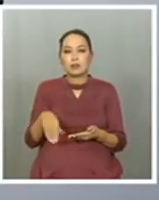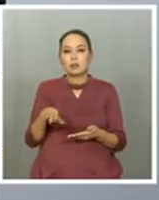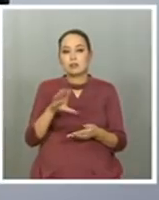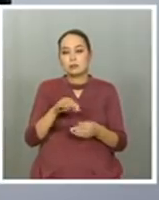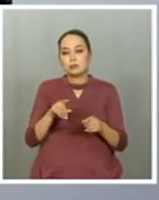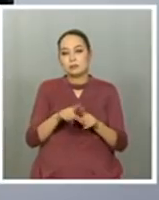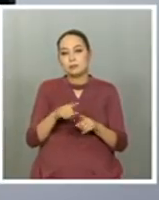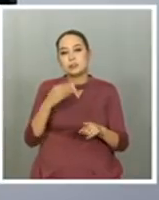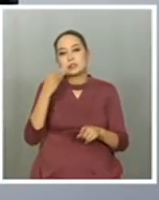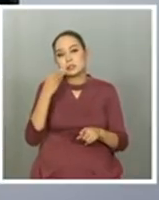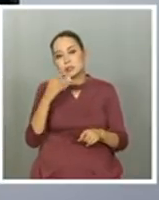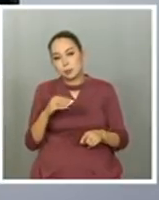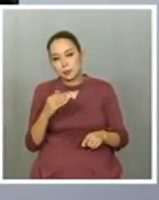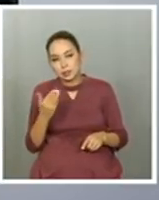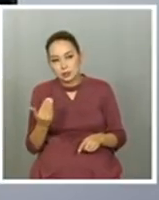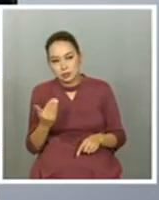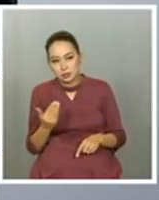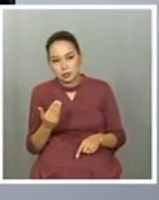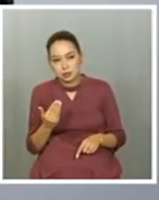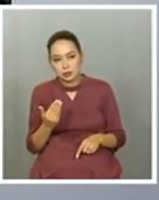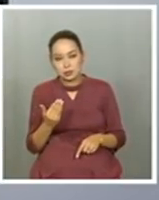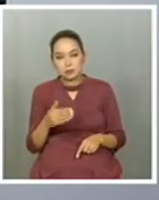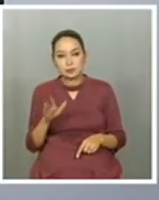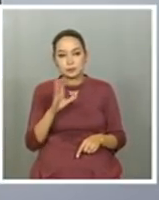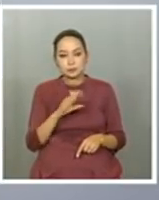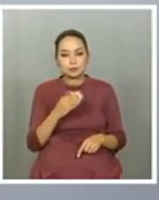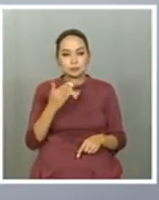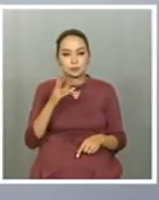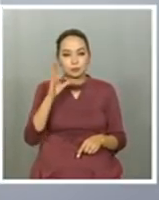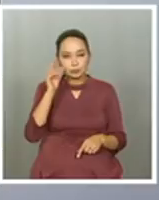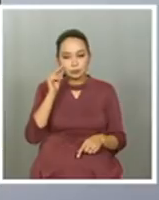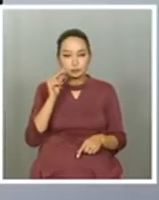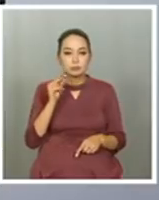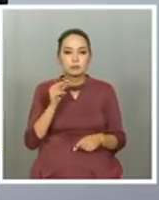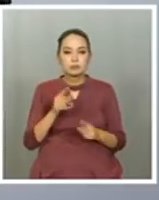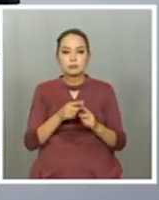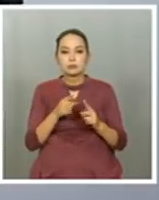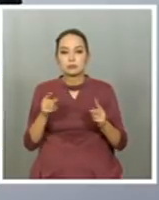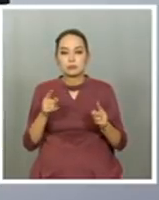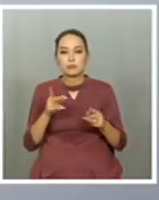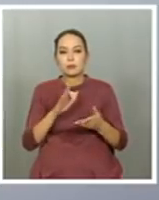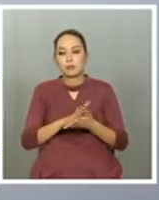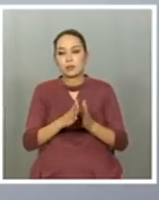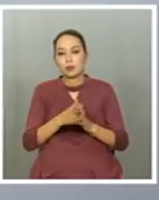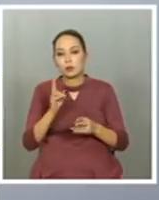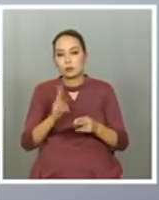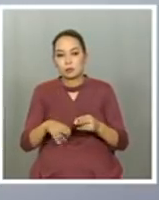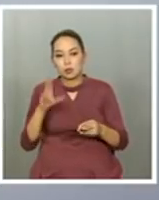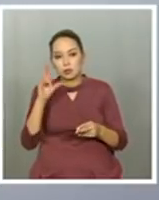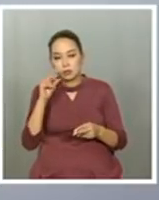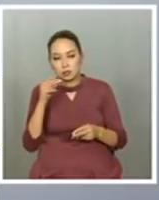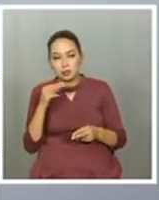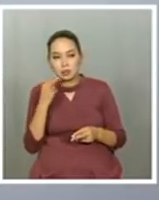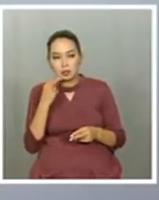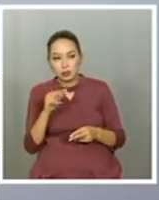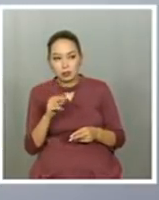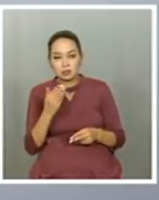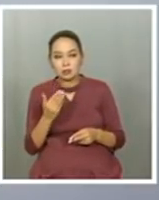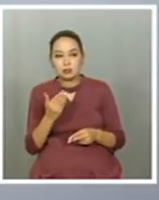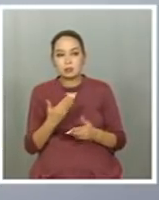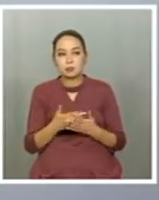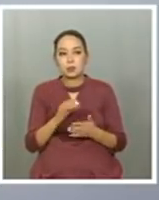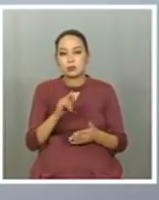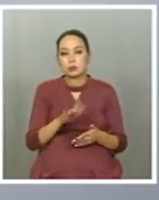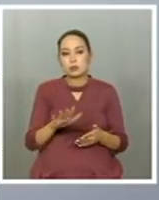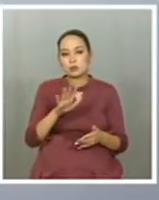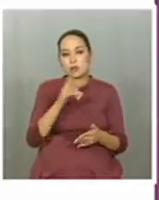сапасы және оның кепілдік мерзімінің ұзақ болуы. Осы орайда мысалы оңтүстік шығыс Азия елдерін алатын болсақ,